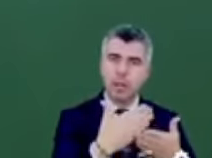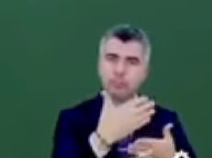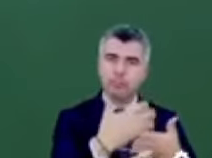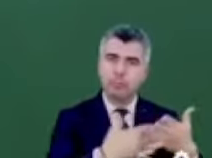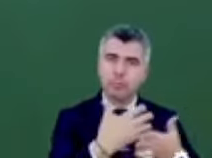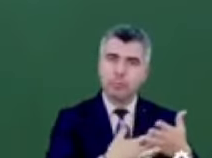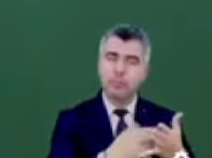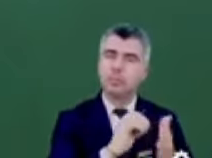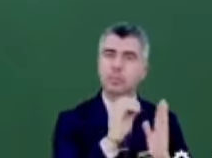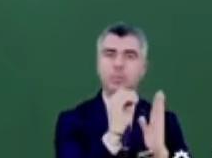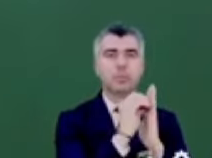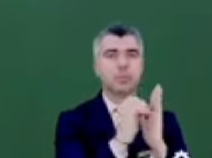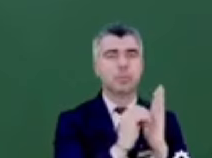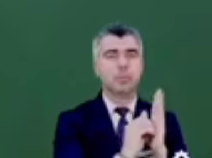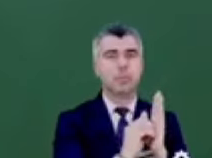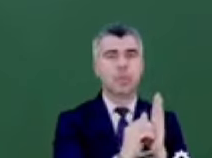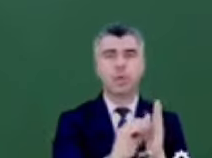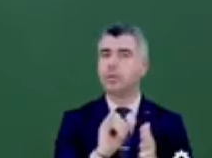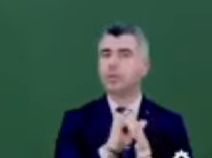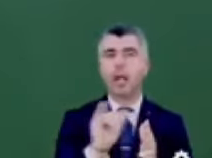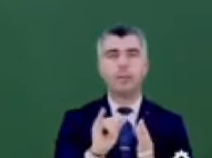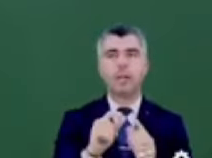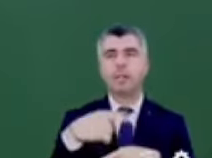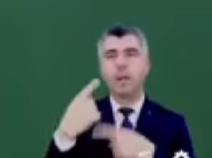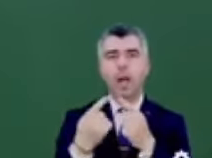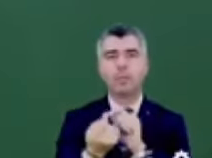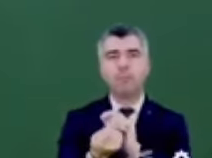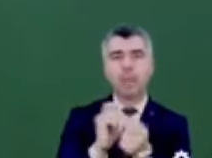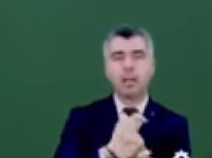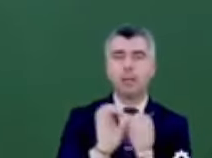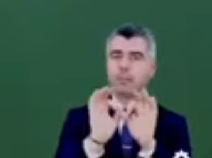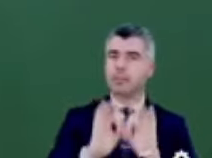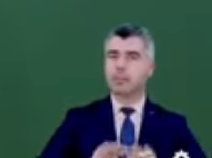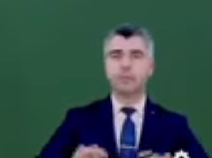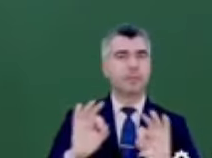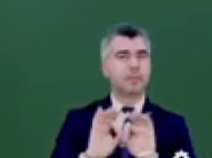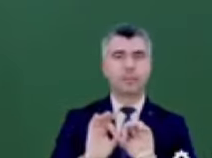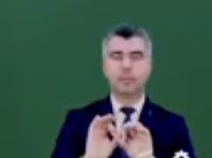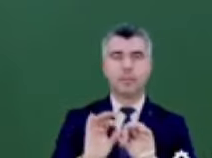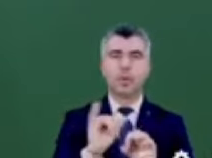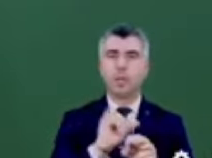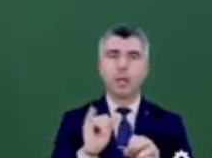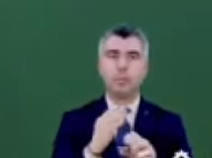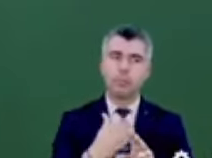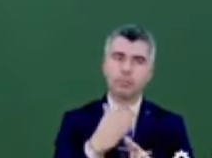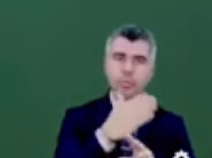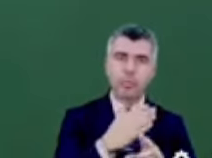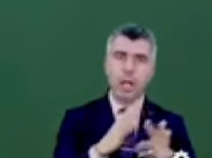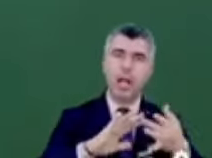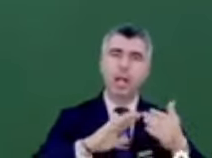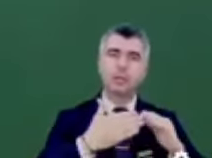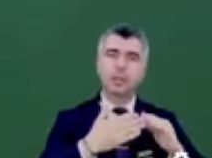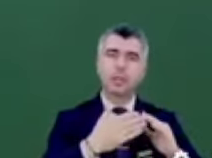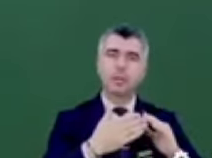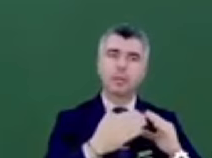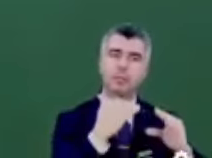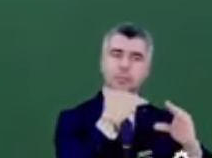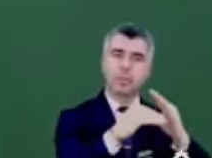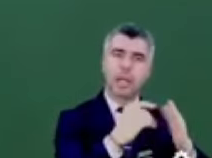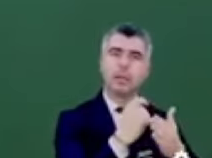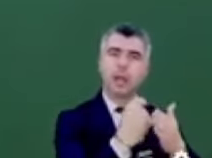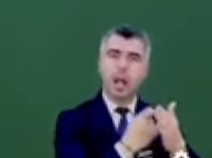يمكن حى شي واحد انه يغير فيها هي موضوعه ومعروفه يكفي انه تمشي للمنصه وتوضع الطلب ديالك